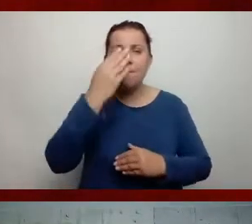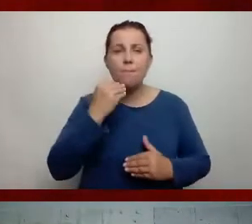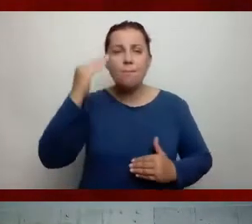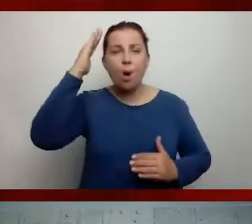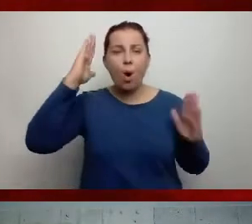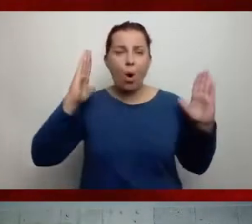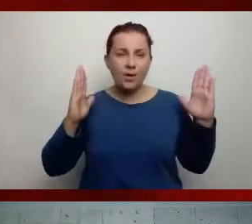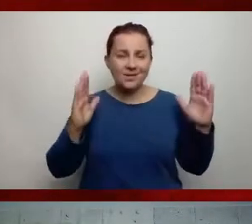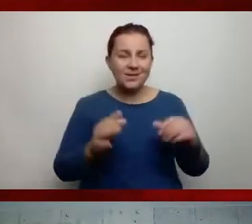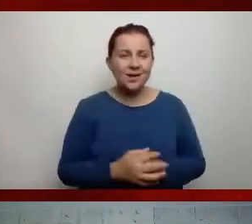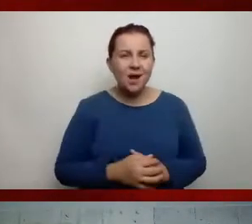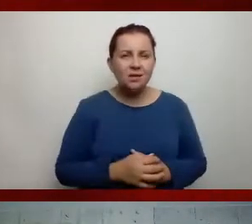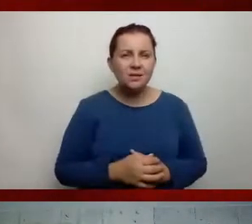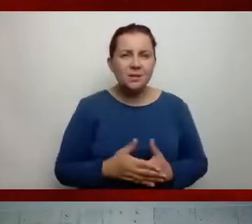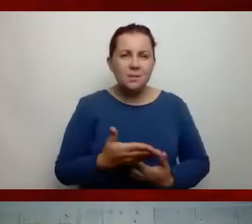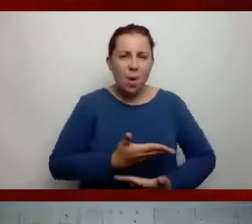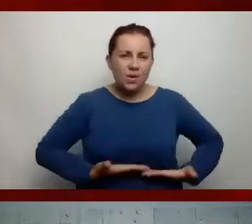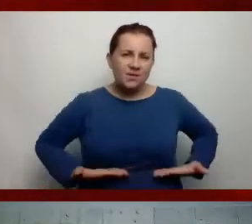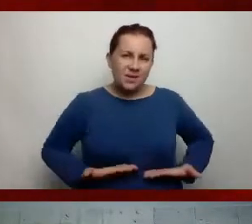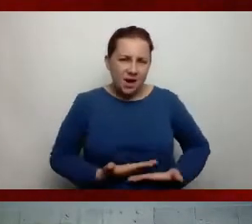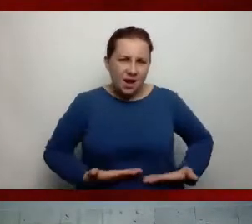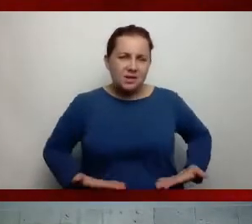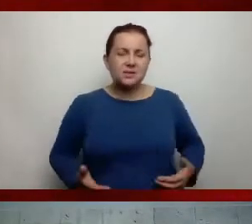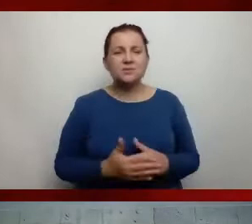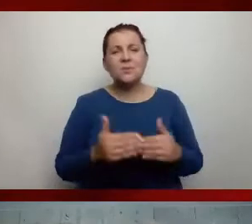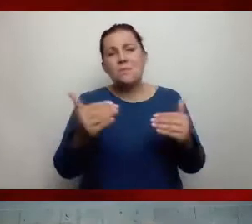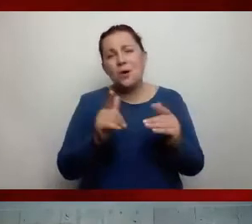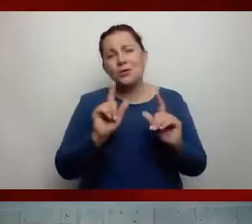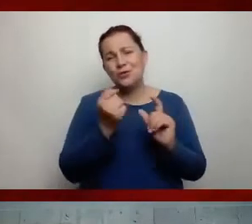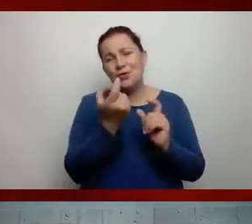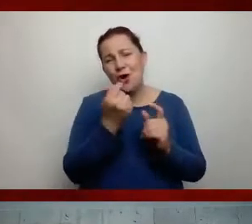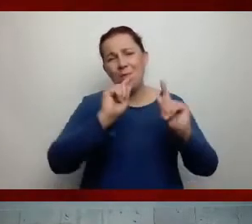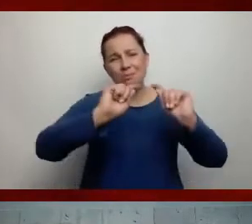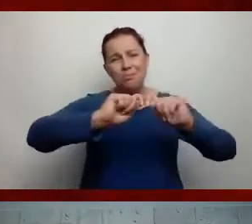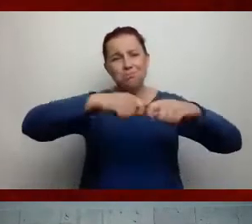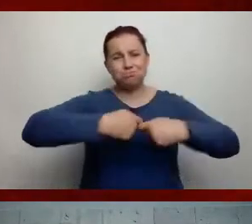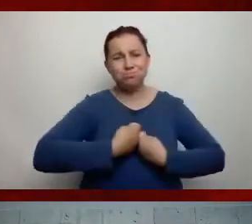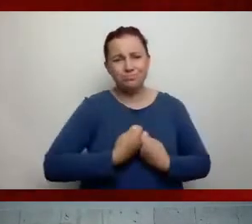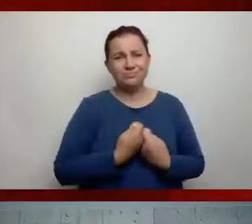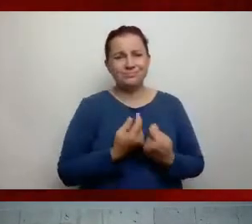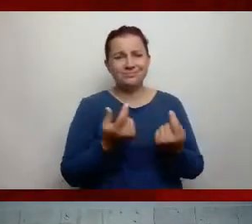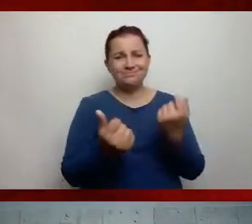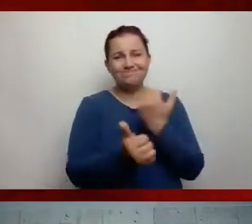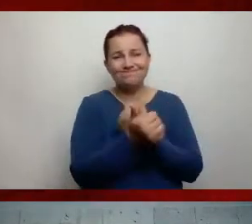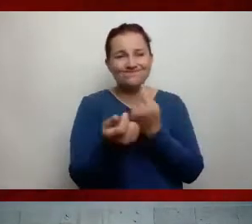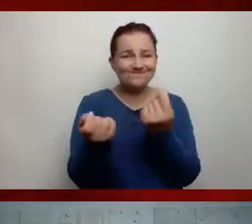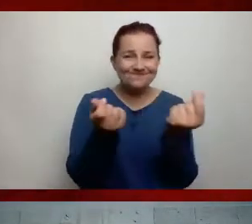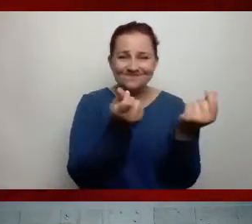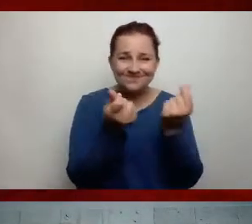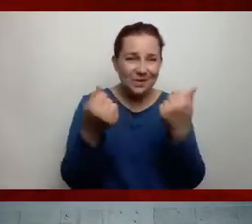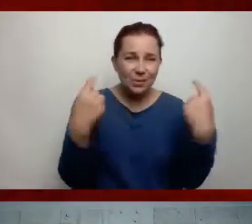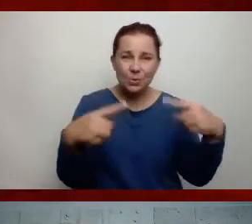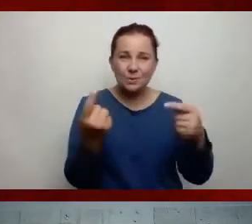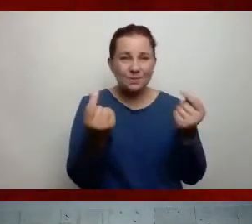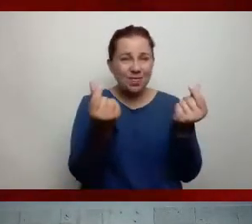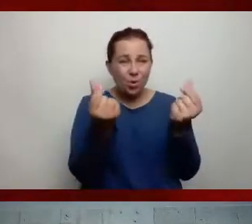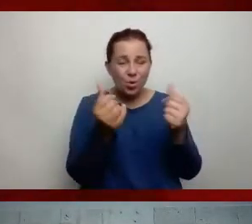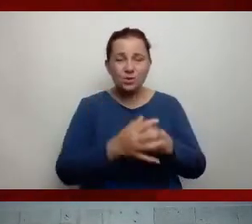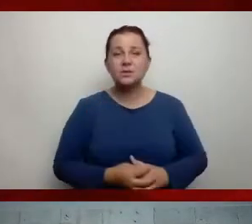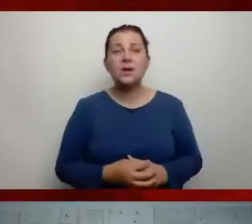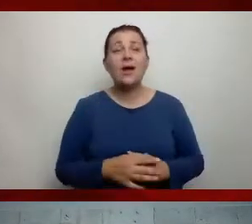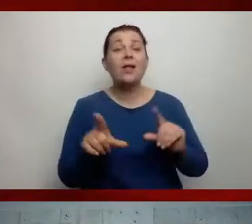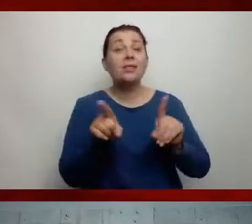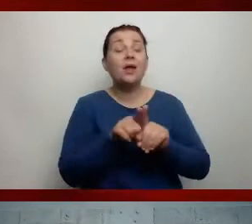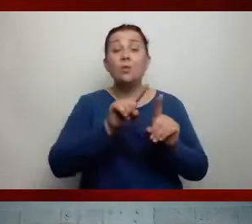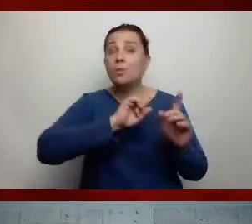strony jako, no, można powiedzieć, pewien przymus ekonomiczny, ale z drugiej strony to było